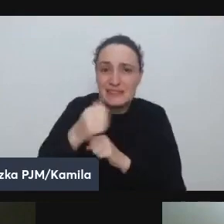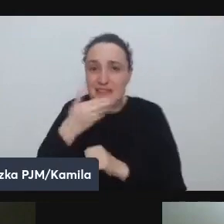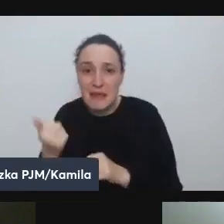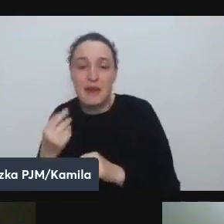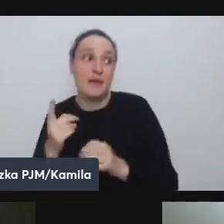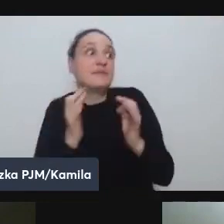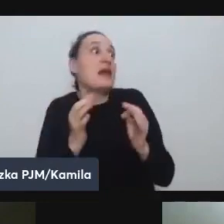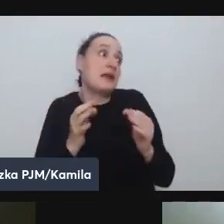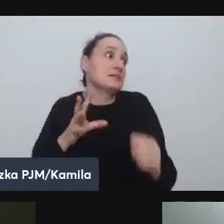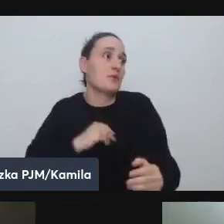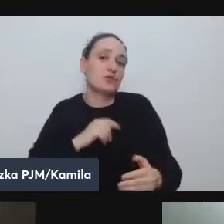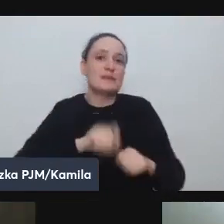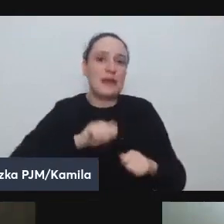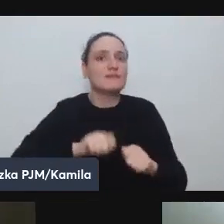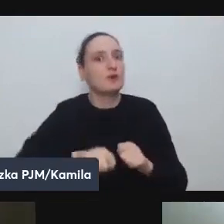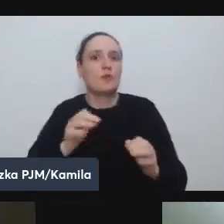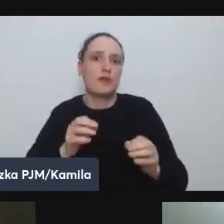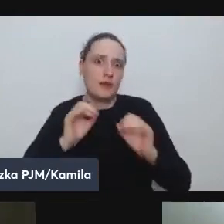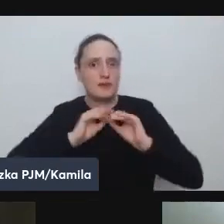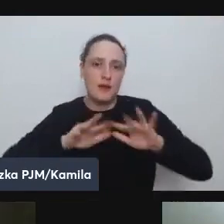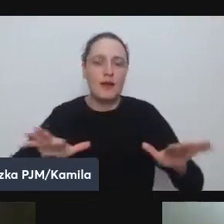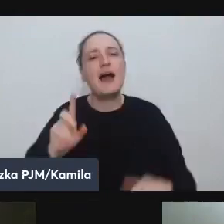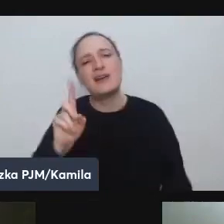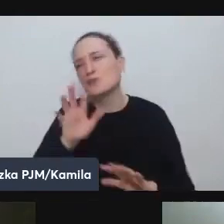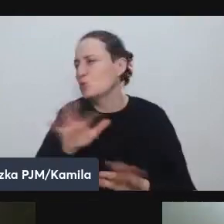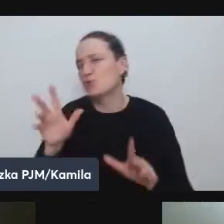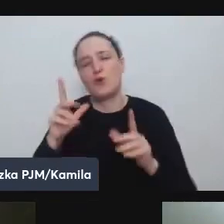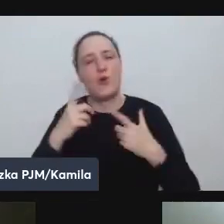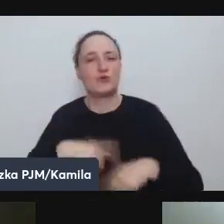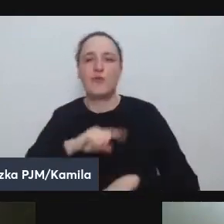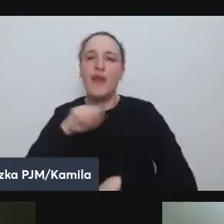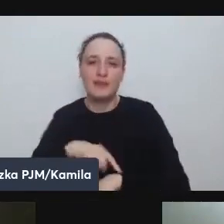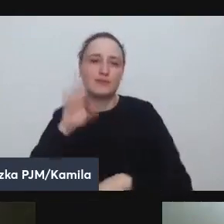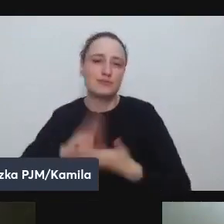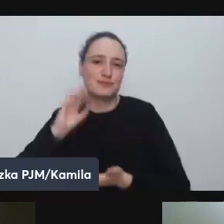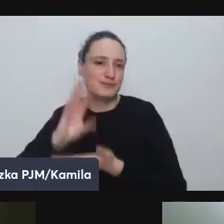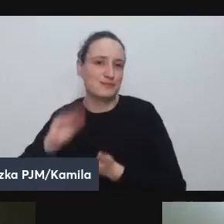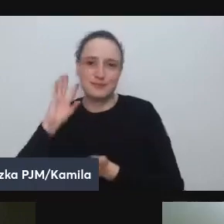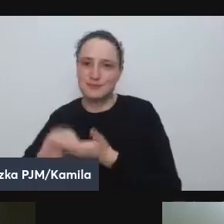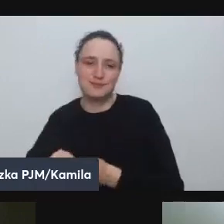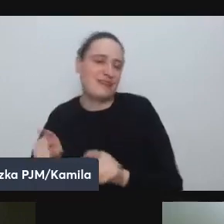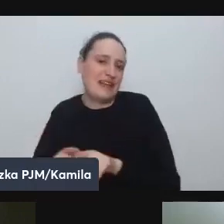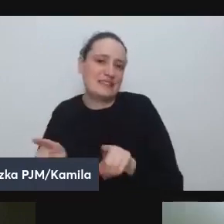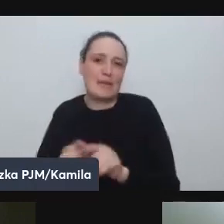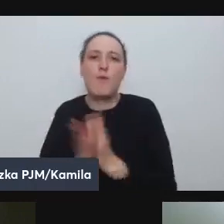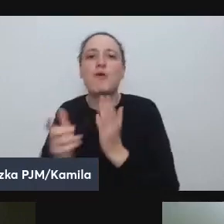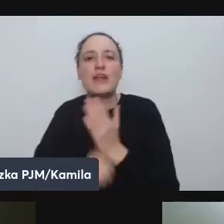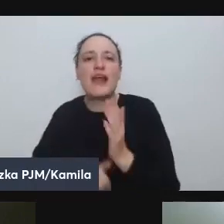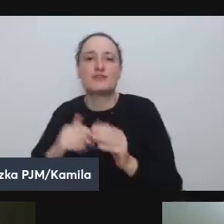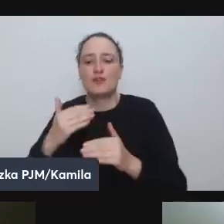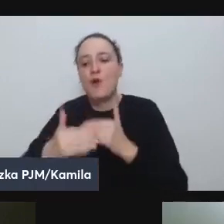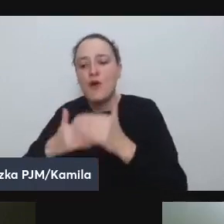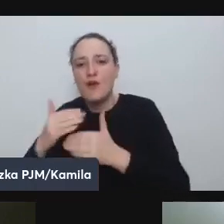mówi, ale myślę sobie, że wiele osób po prostu będzie prowadziło lekcje dalej tak samo, jak prowadziła i tak będą szli podręcznikiem po kolei.